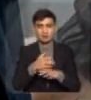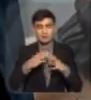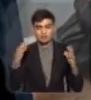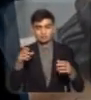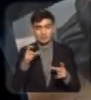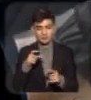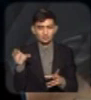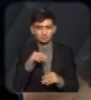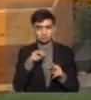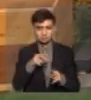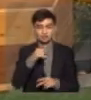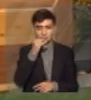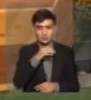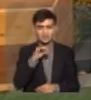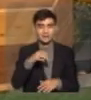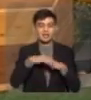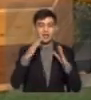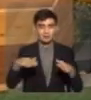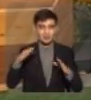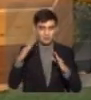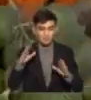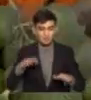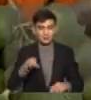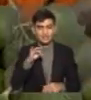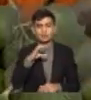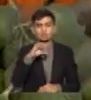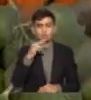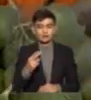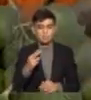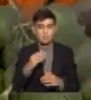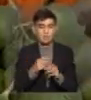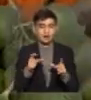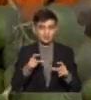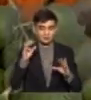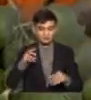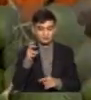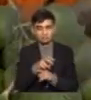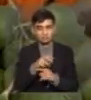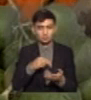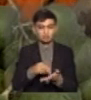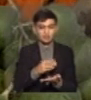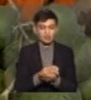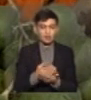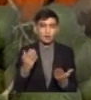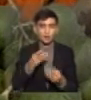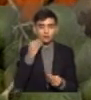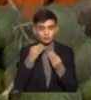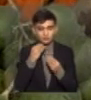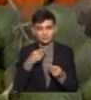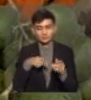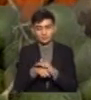поэтому видят выход в ярмарках и социальных магазинах. Заблаговременно мы проанализировали, какие именно продукты